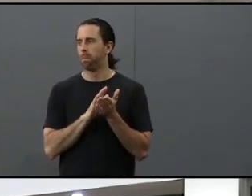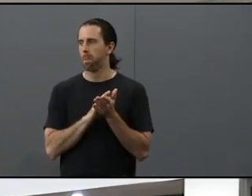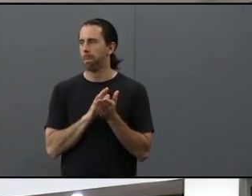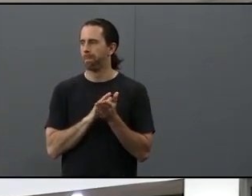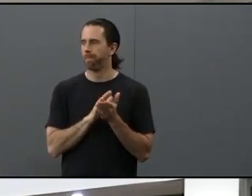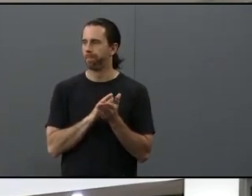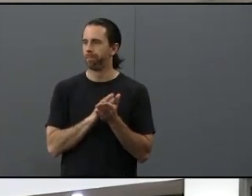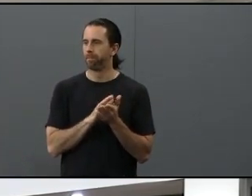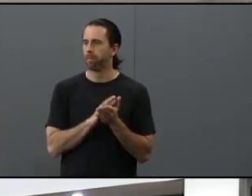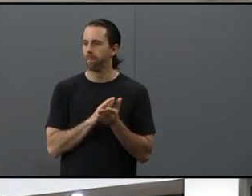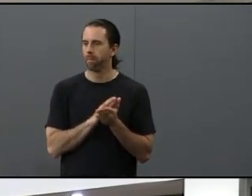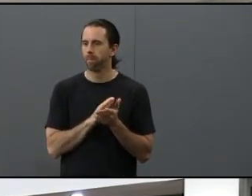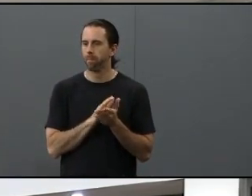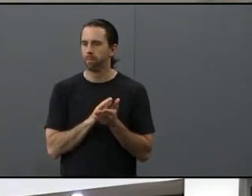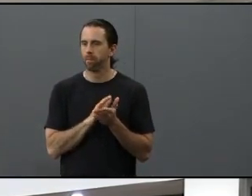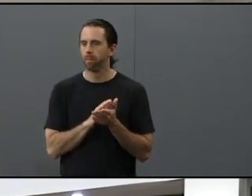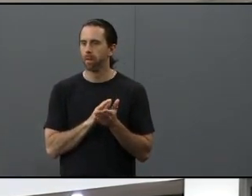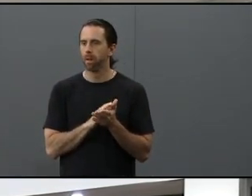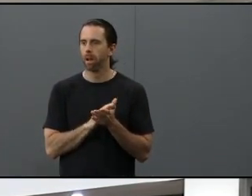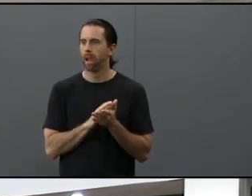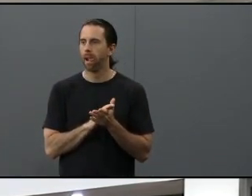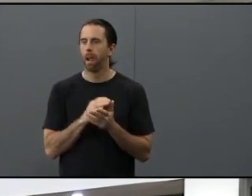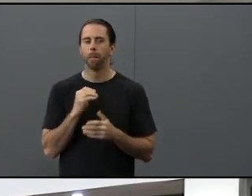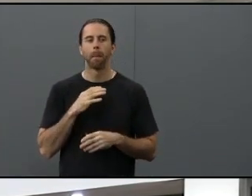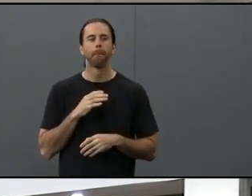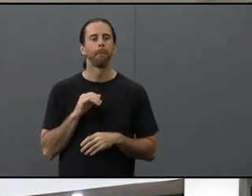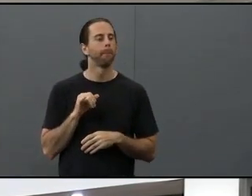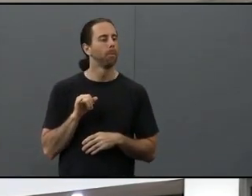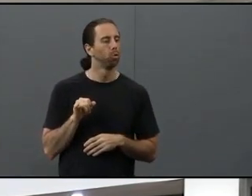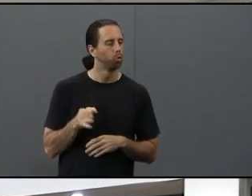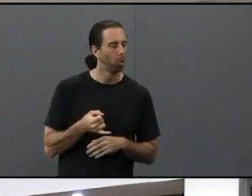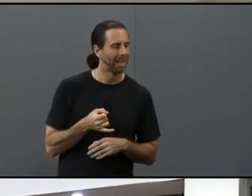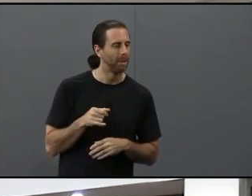merci beaucoup madame Julie Poulin